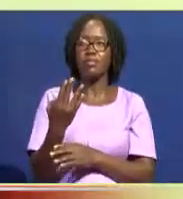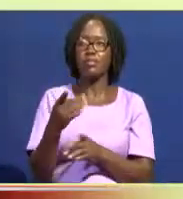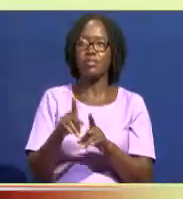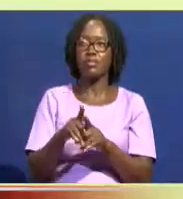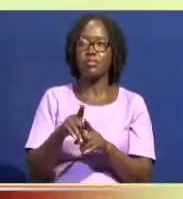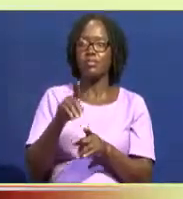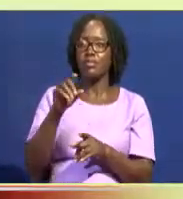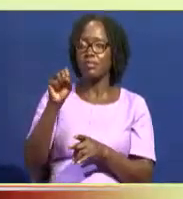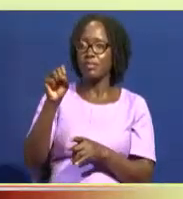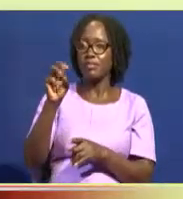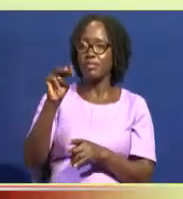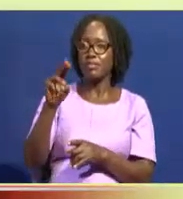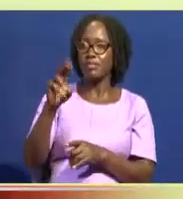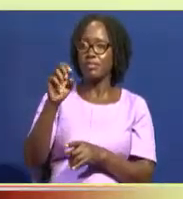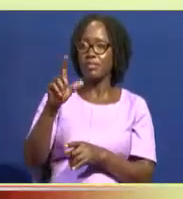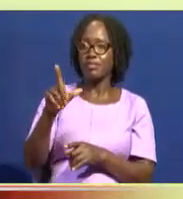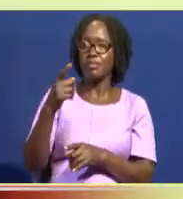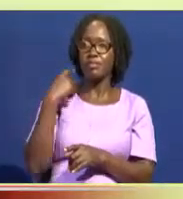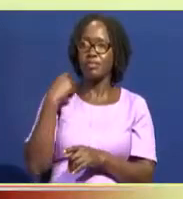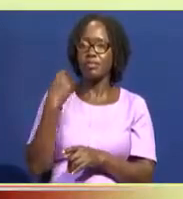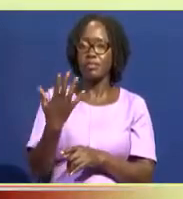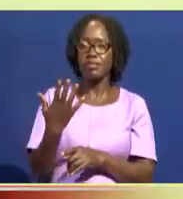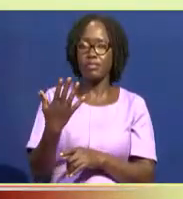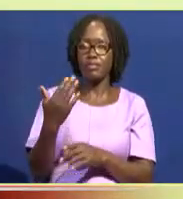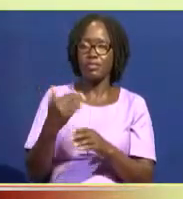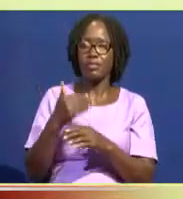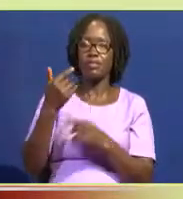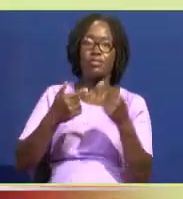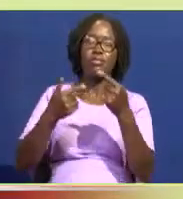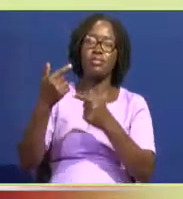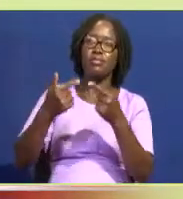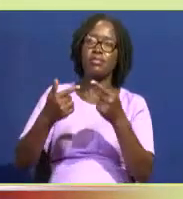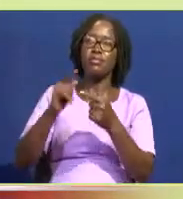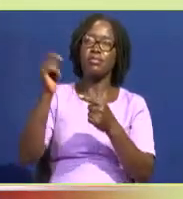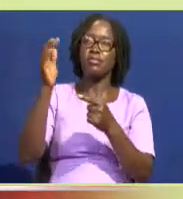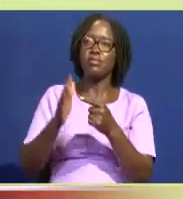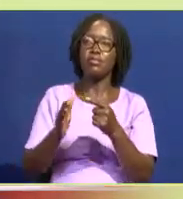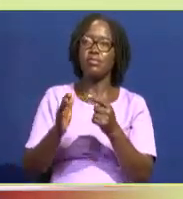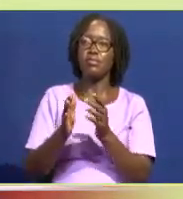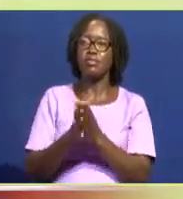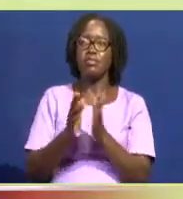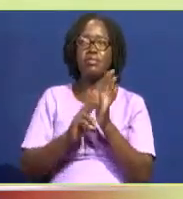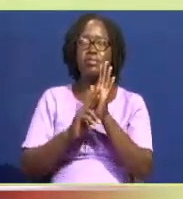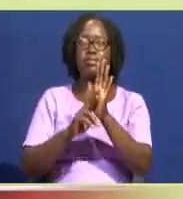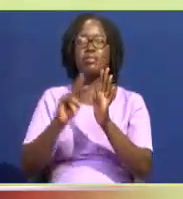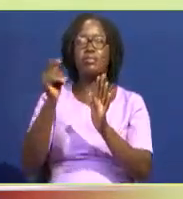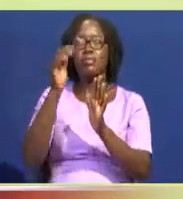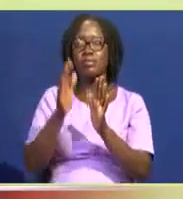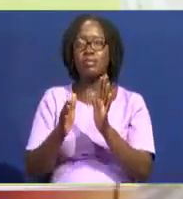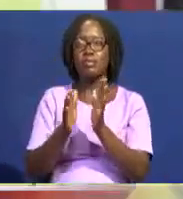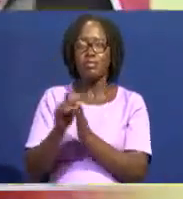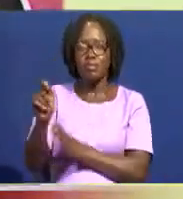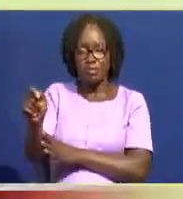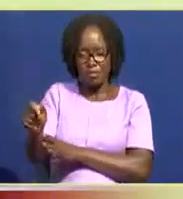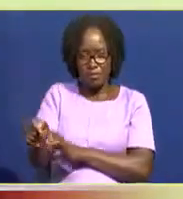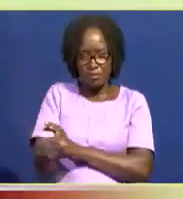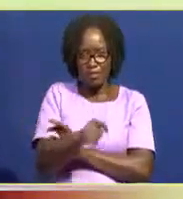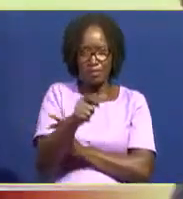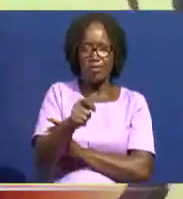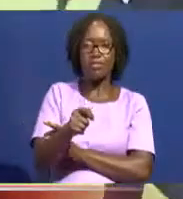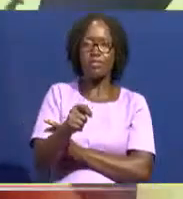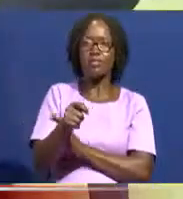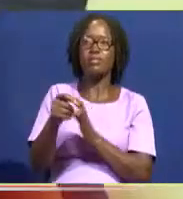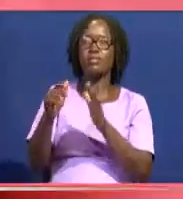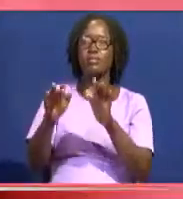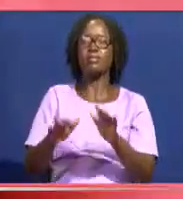Samuel Njoroge akimaliza wa tano. Baada ya mashindano hayo, Wakenya wanane watawakilisha Kenya katika mashindano ya gofu ya Majiko